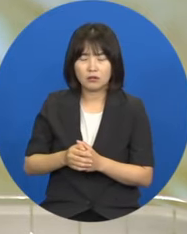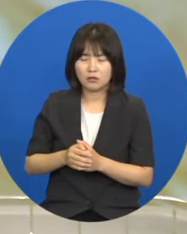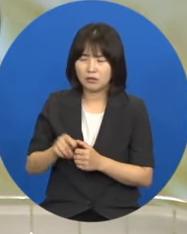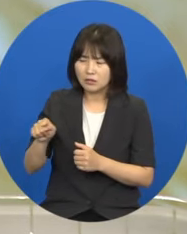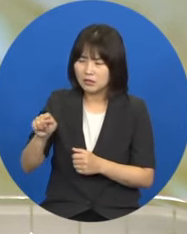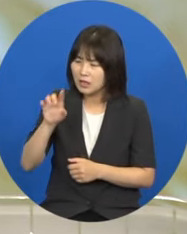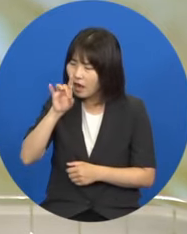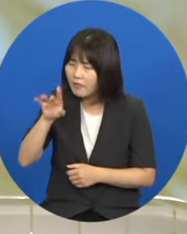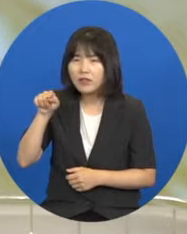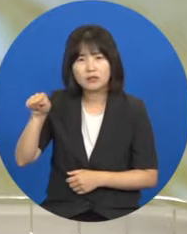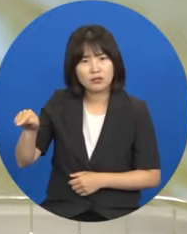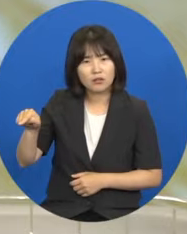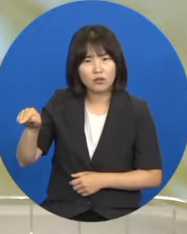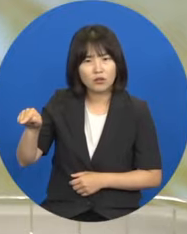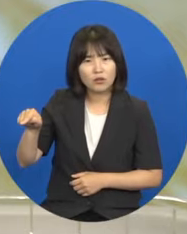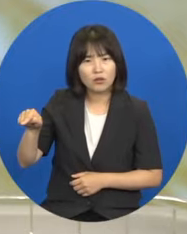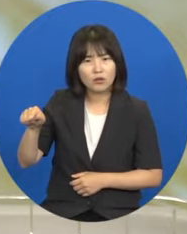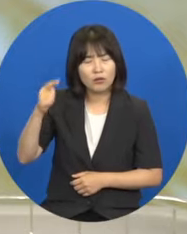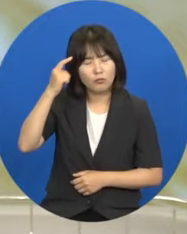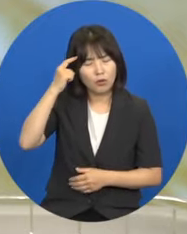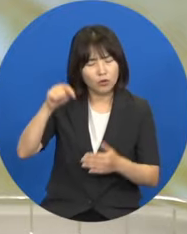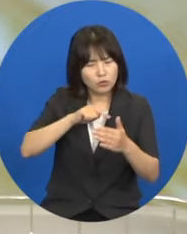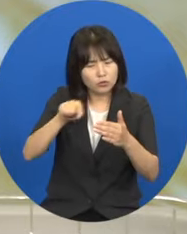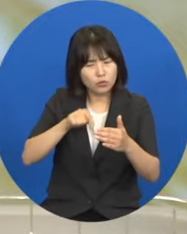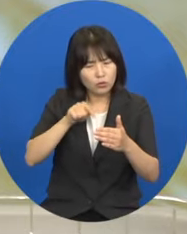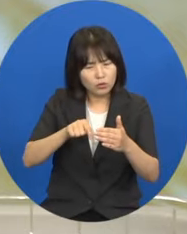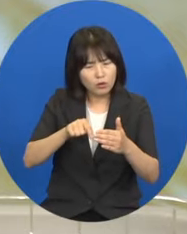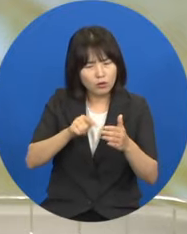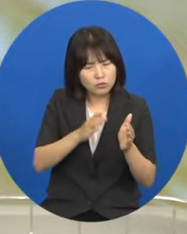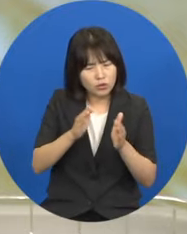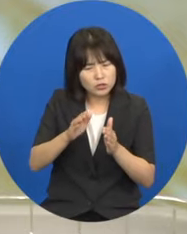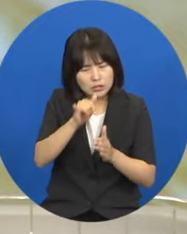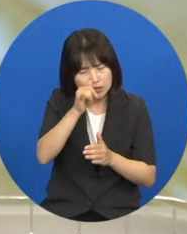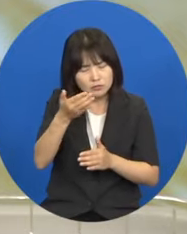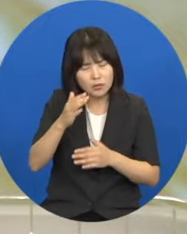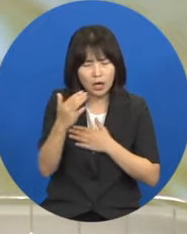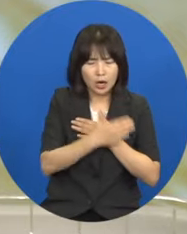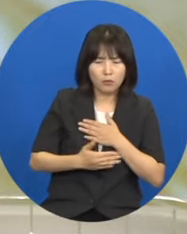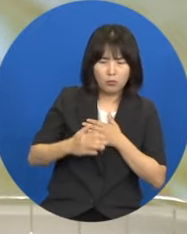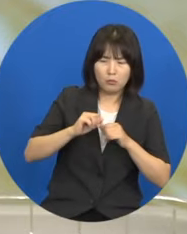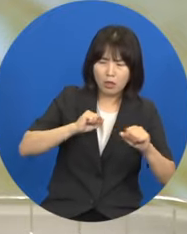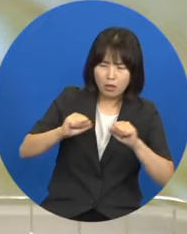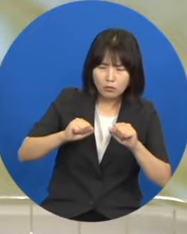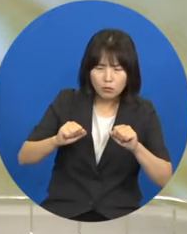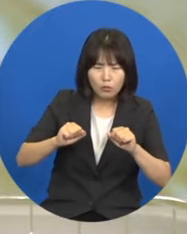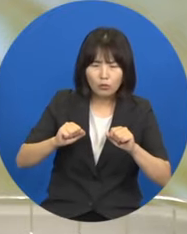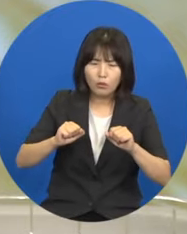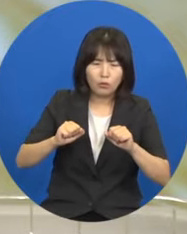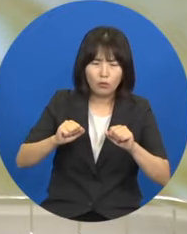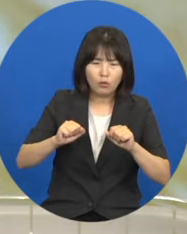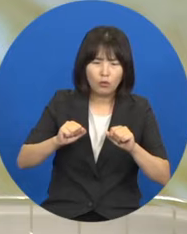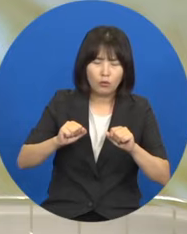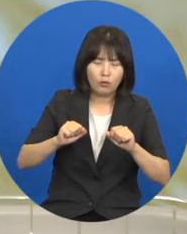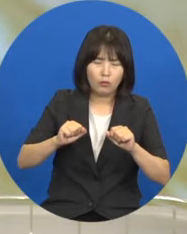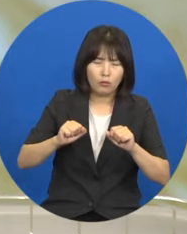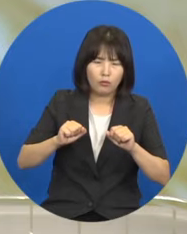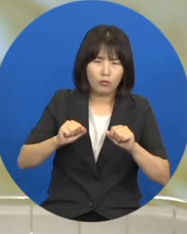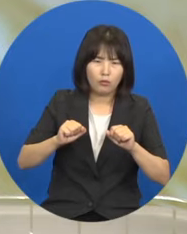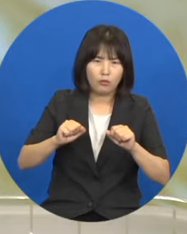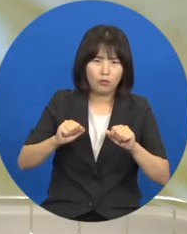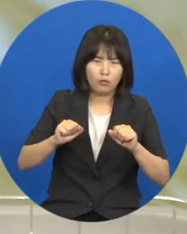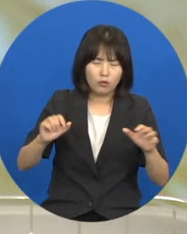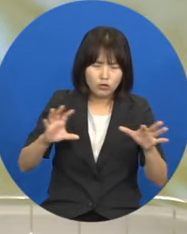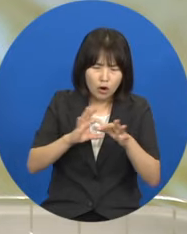것, 머릿속으로는 이게 정리가 되고 정립이 되지만 도무지 우리들의 몸과 행동으로는 연결이 안 돼서 바울이